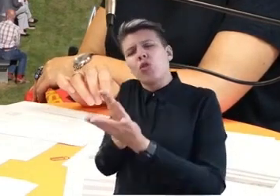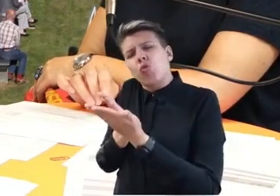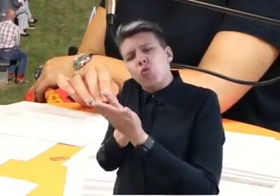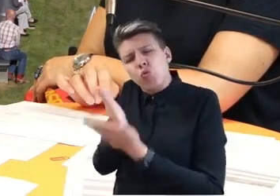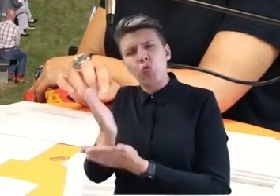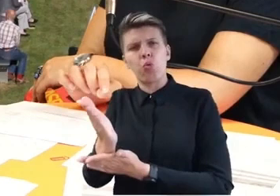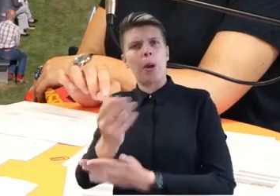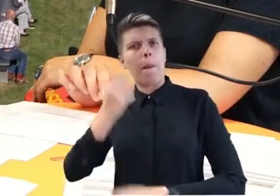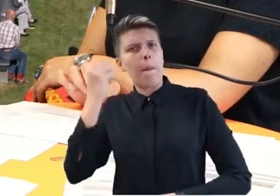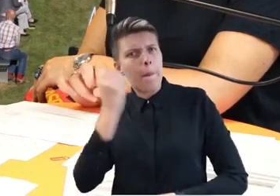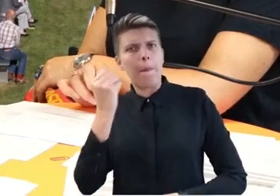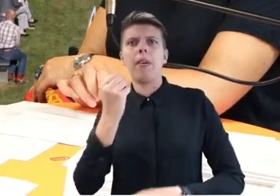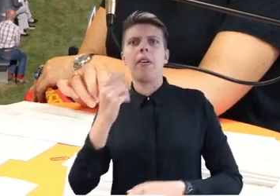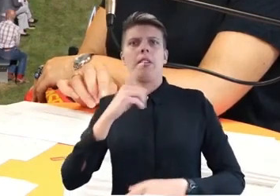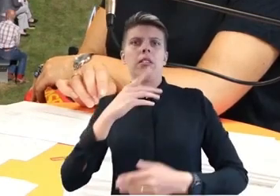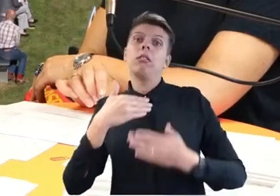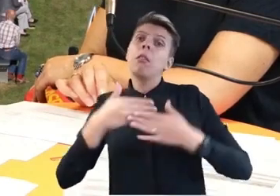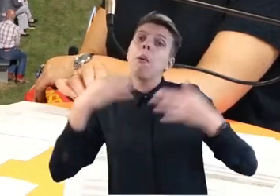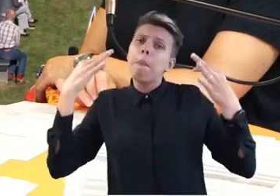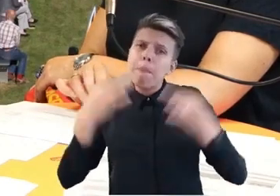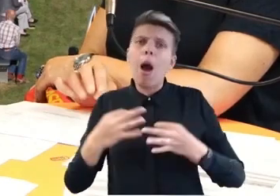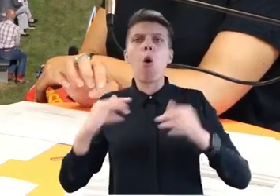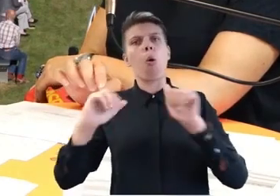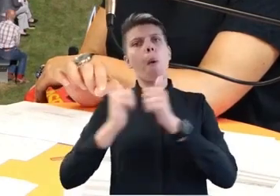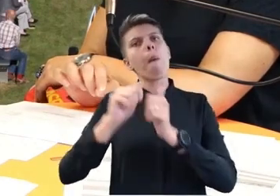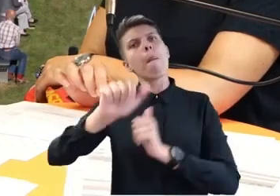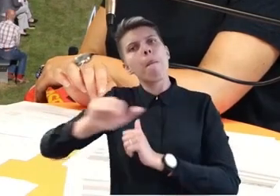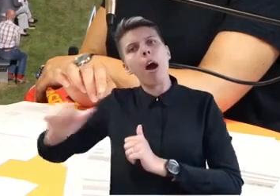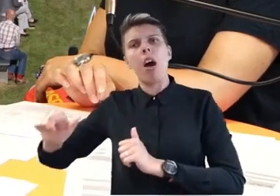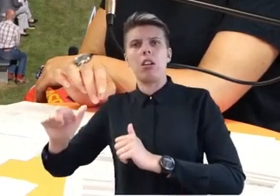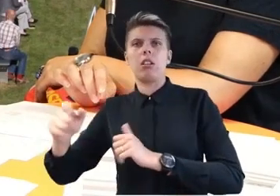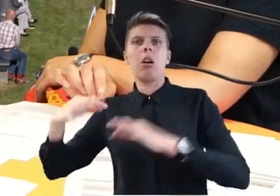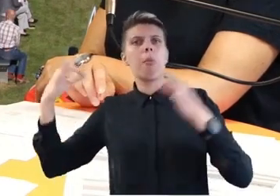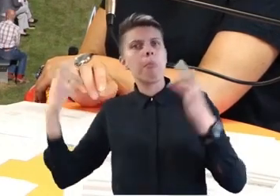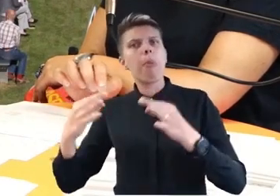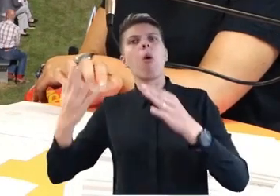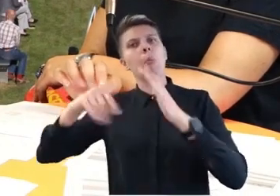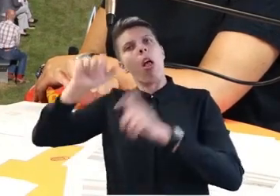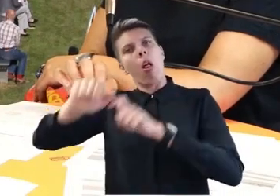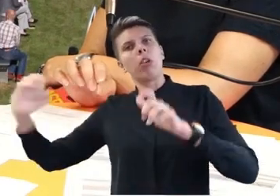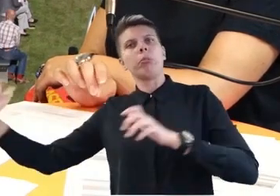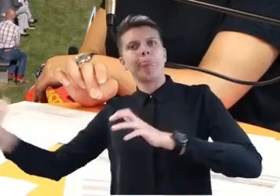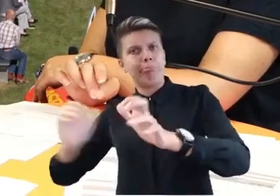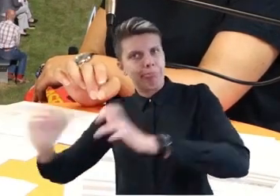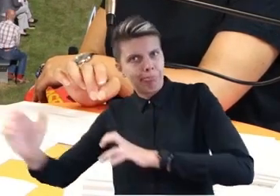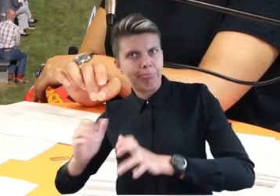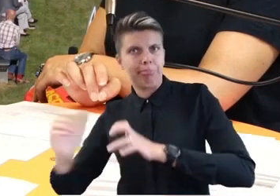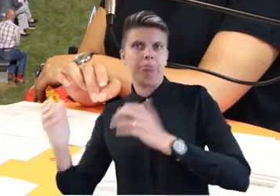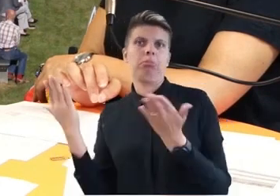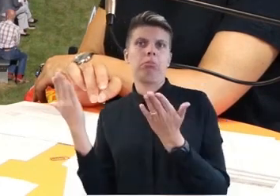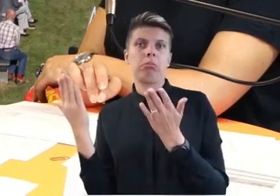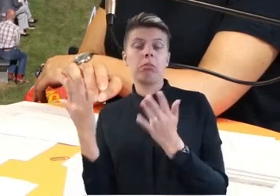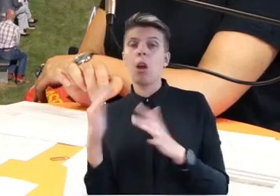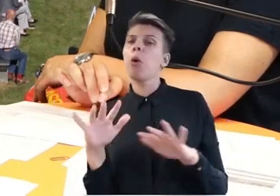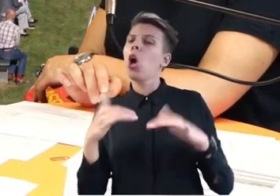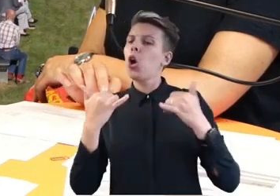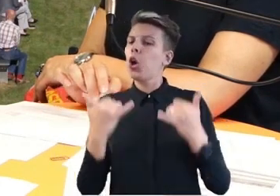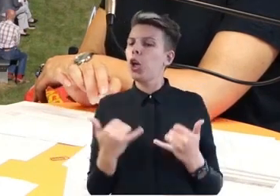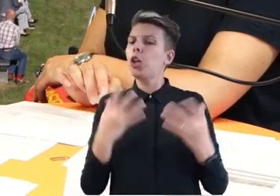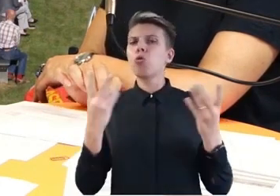uns hier mit fachkompetenz und mit personal unterstützt haben in der zwischenzeit hat sich das sehr